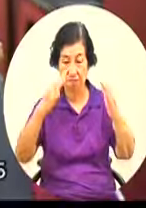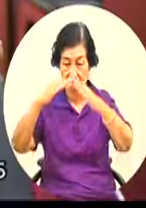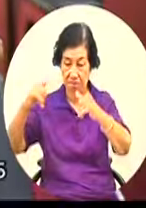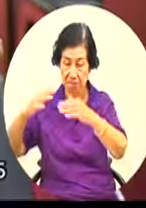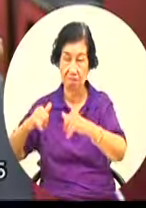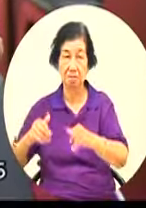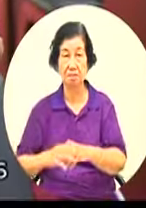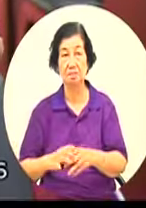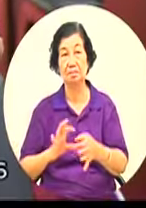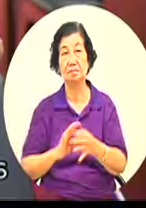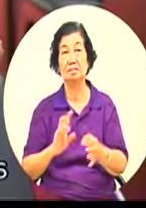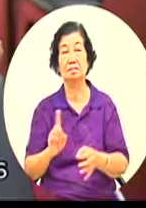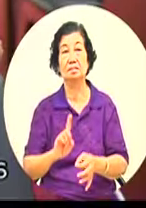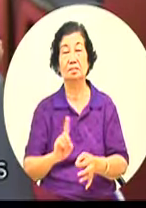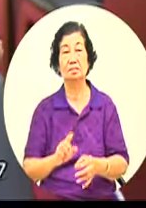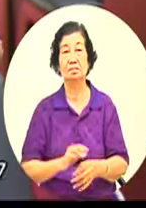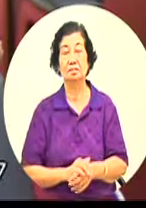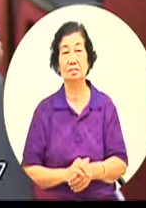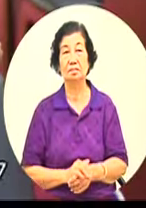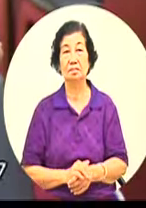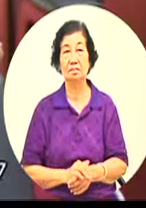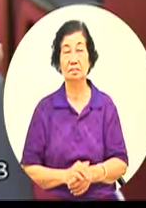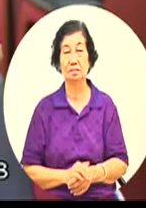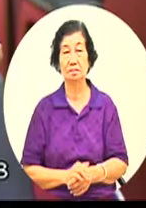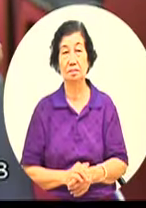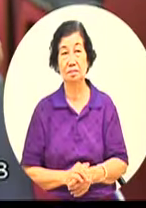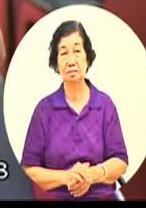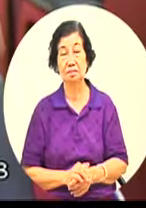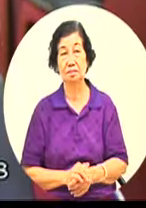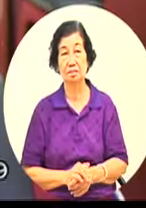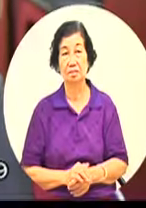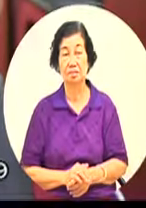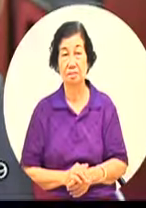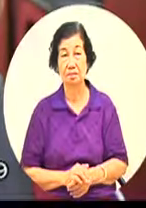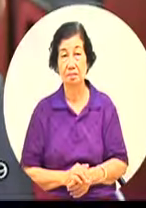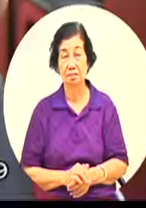那它明明